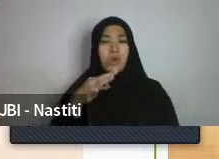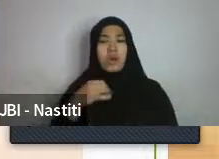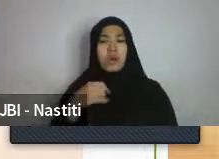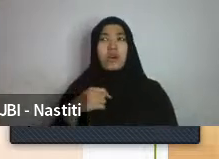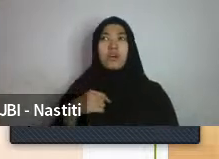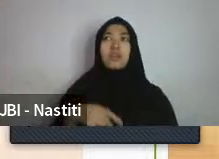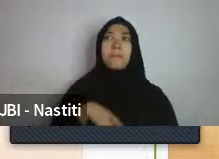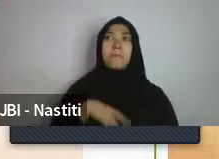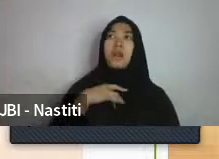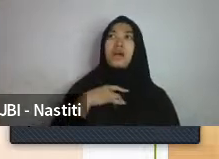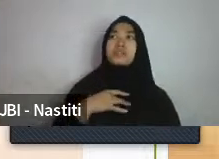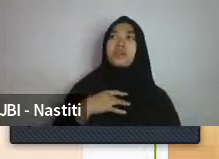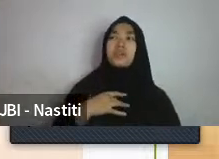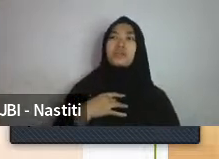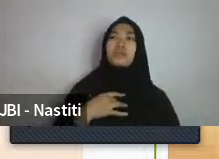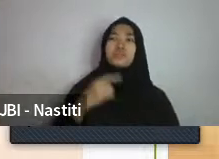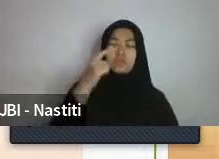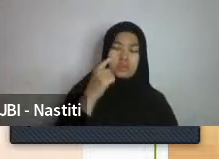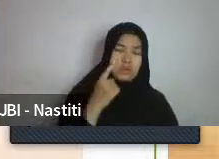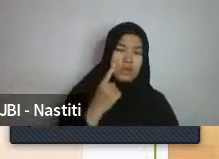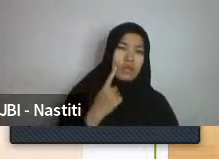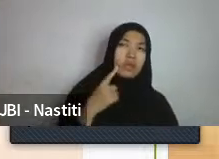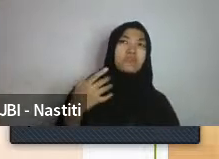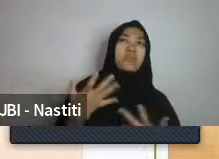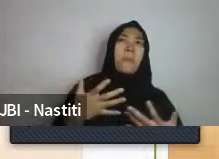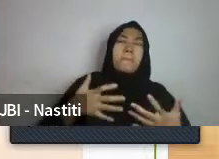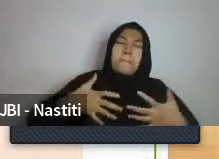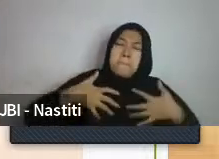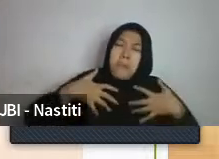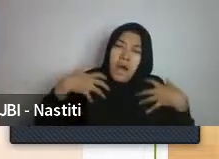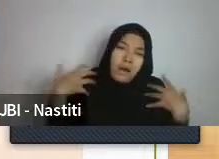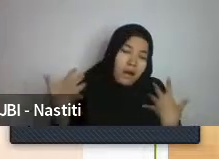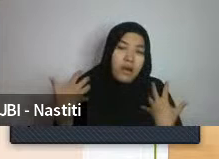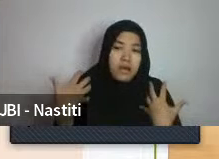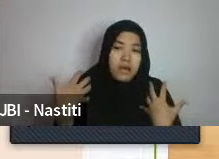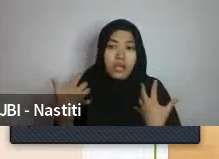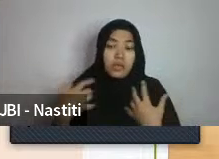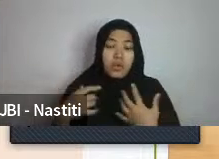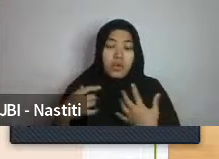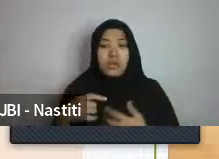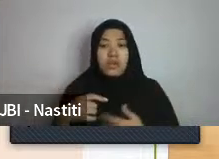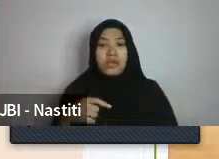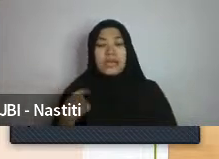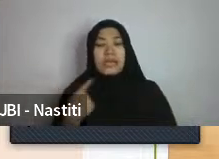di situ ada masalah dengan kejiwaan kita. Nah ini